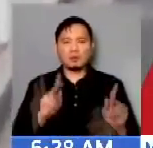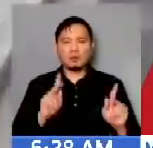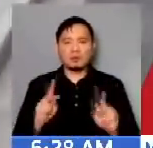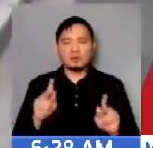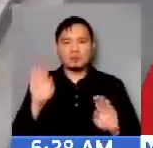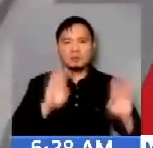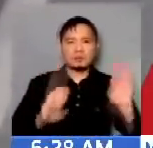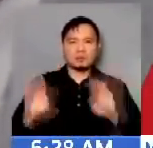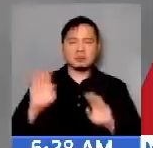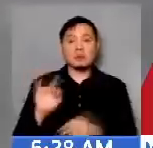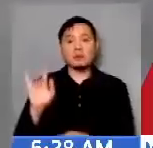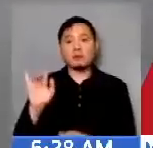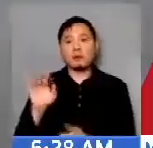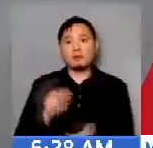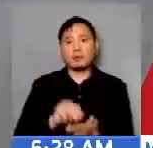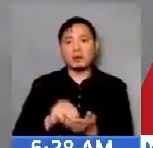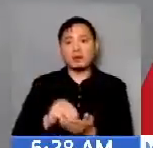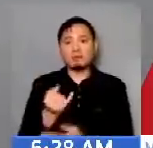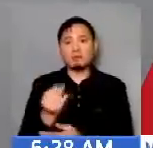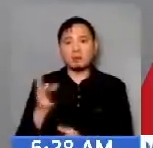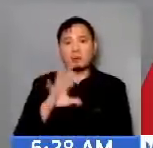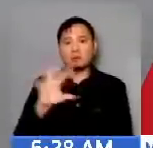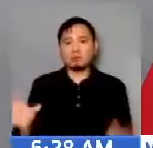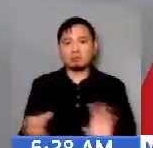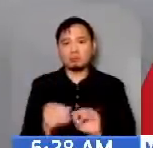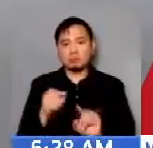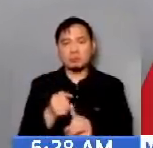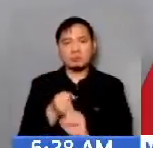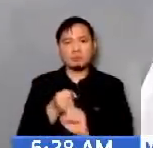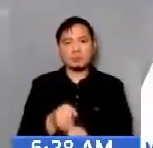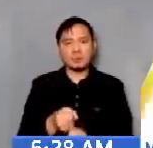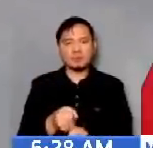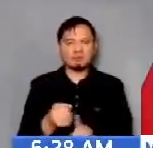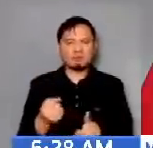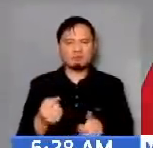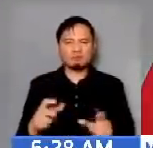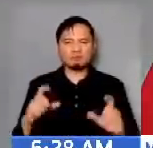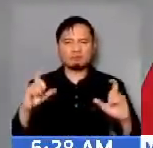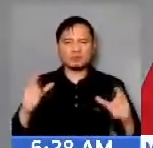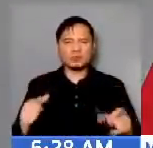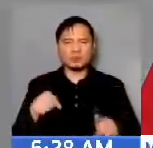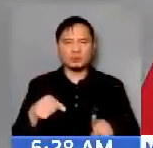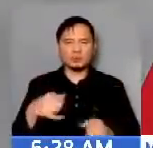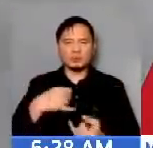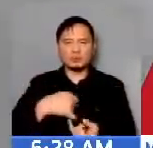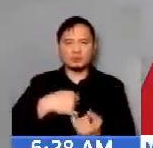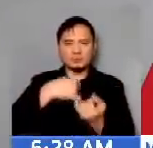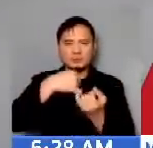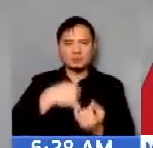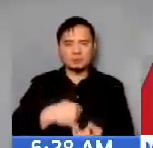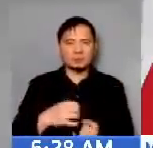ang apektado ng lockdown sa Shanghai. Samantala, ayon sa ating Department of Labor and Employment, makakatanggap ng